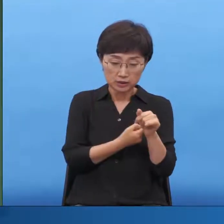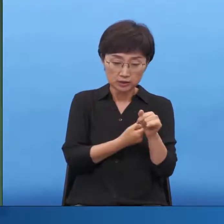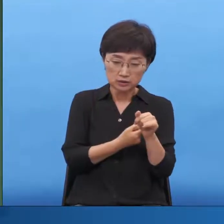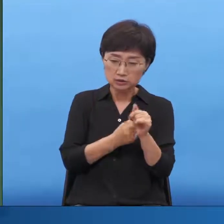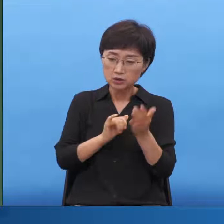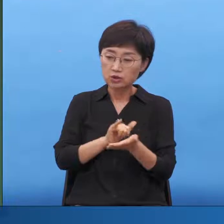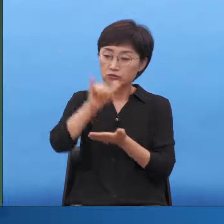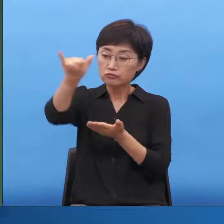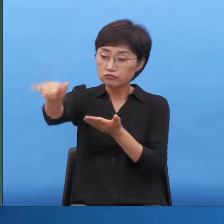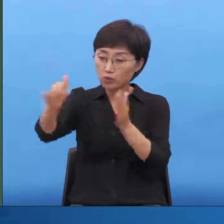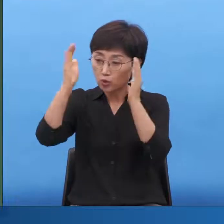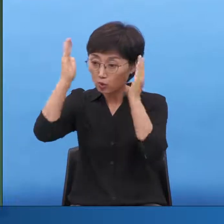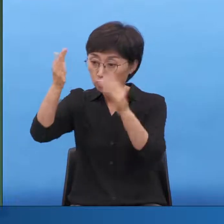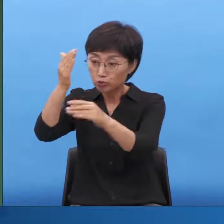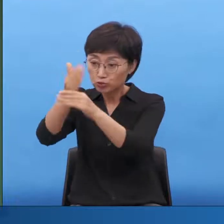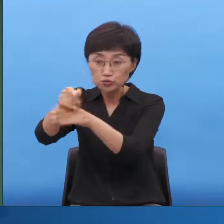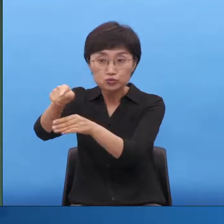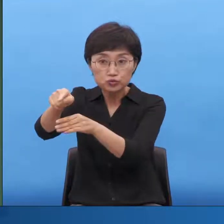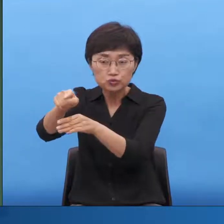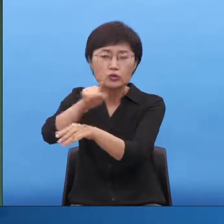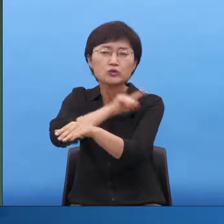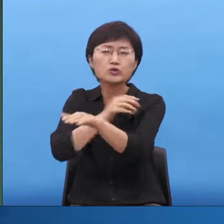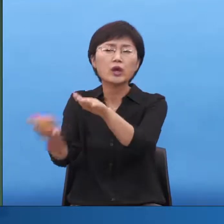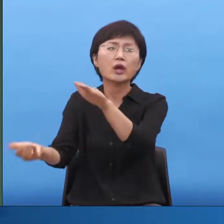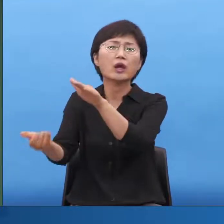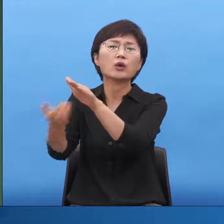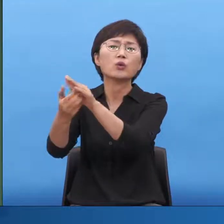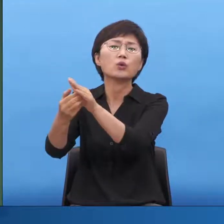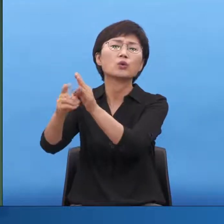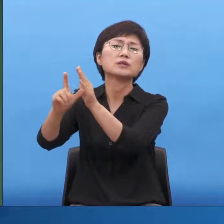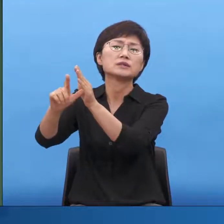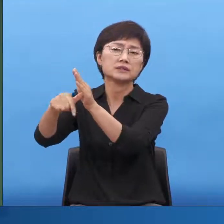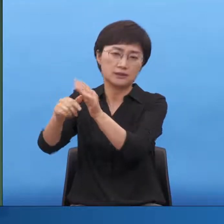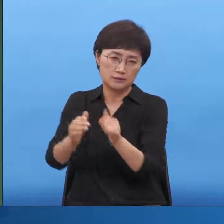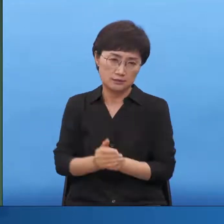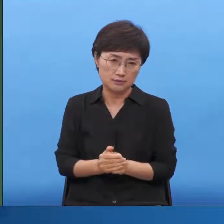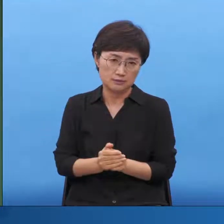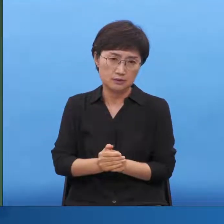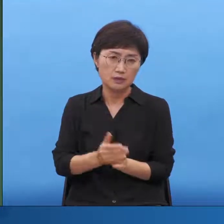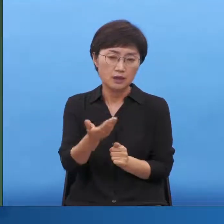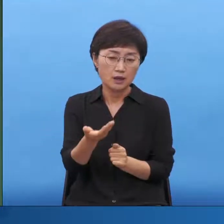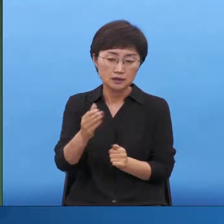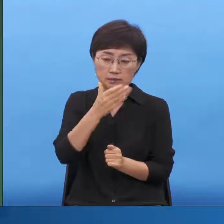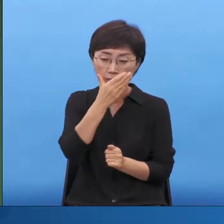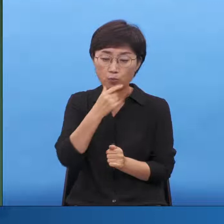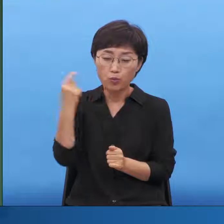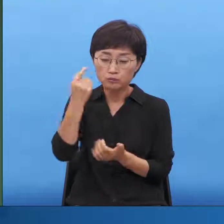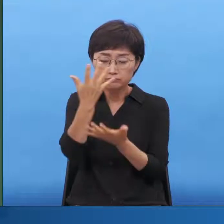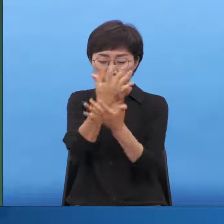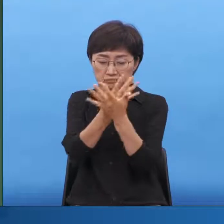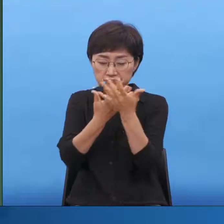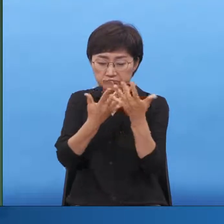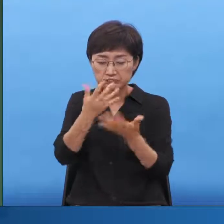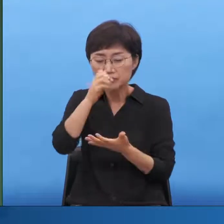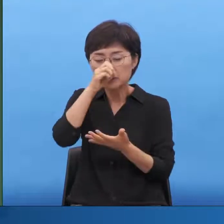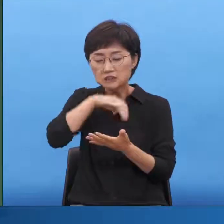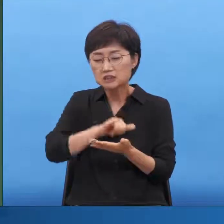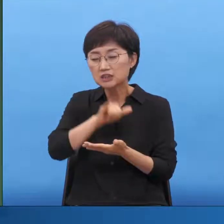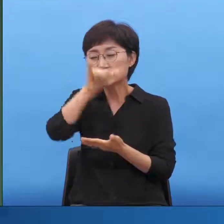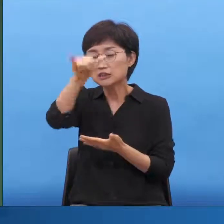如果大家福音确实会成为最有福的现场。 복음 확실치 아니하면 최고의 어려운 현장이 될 겁니다.